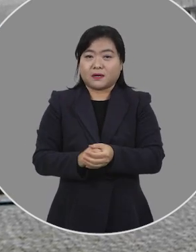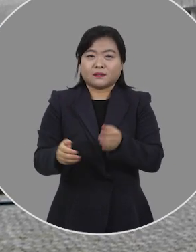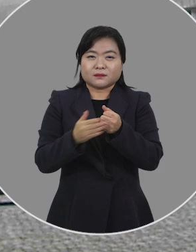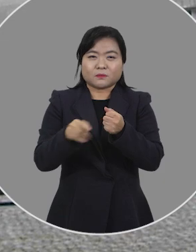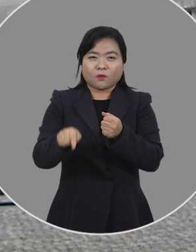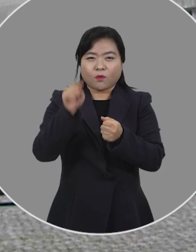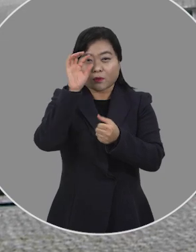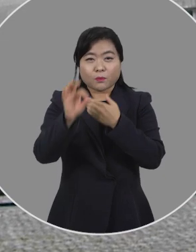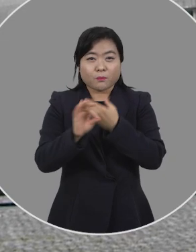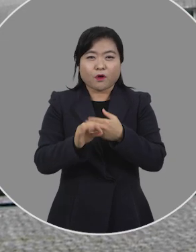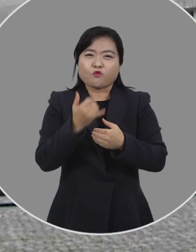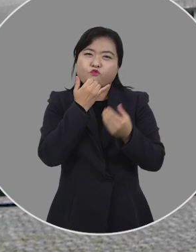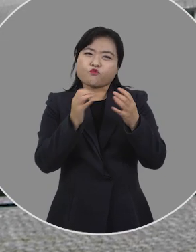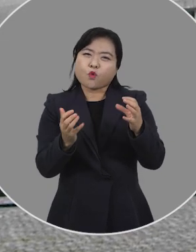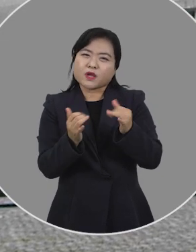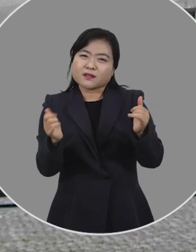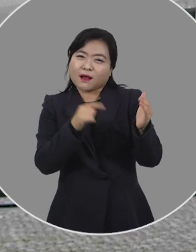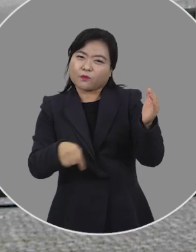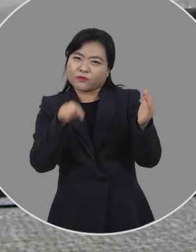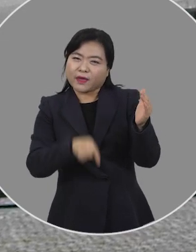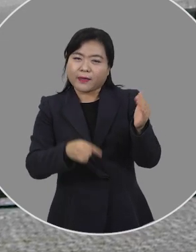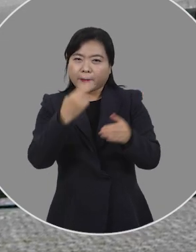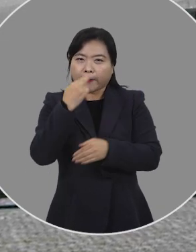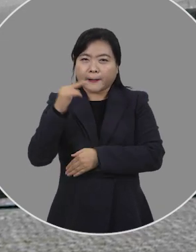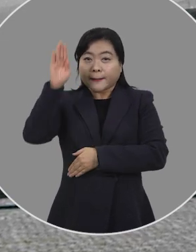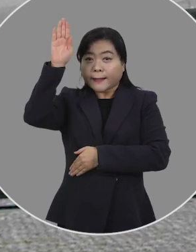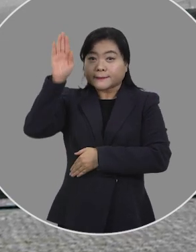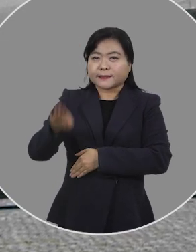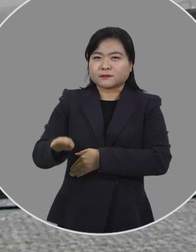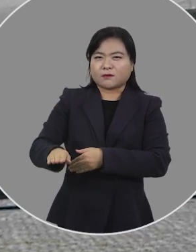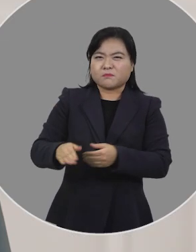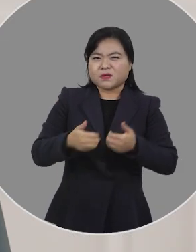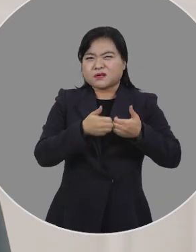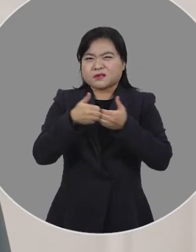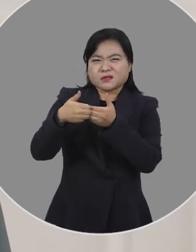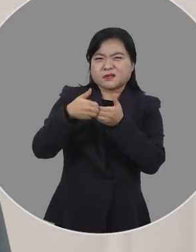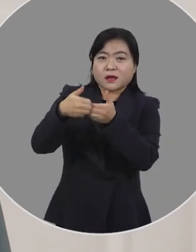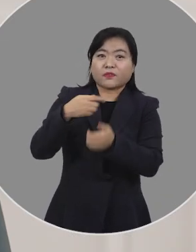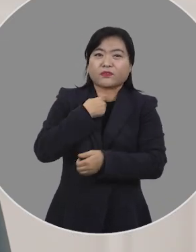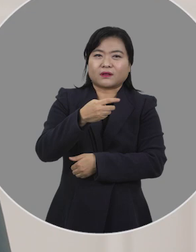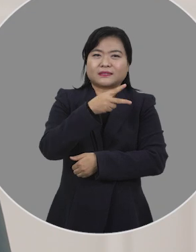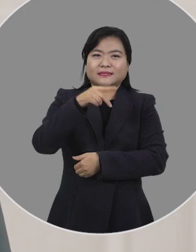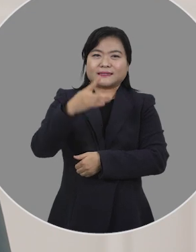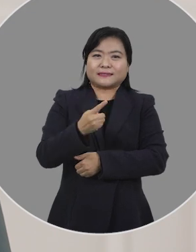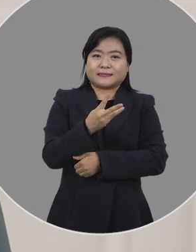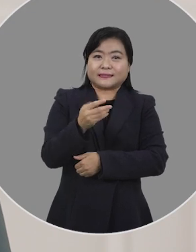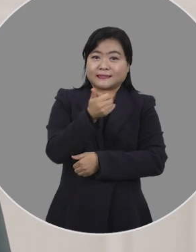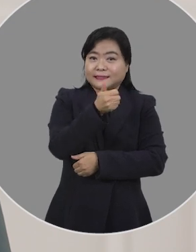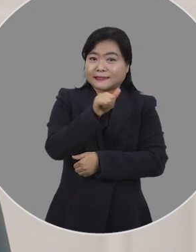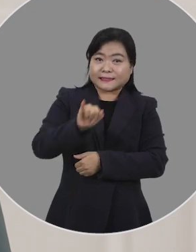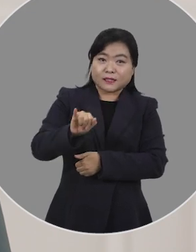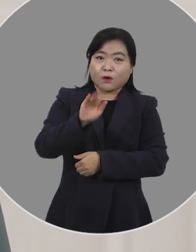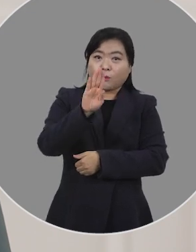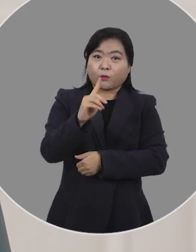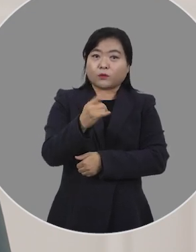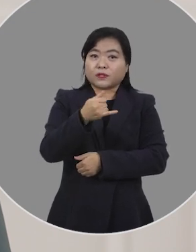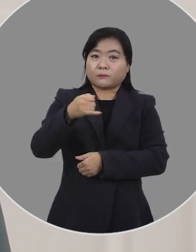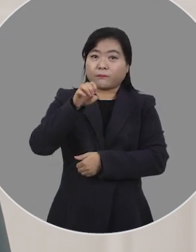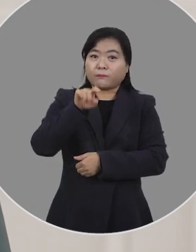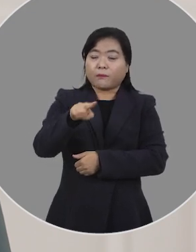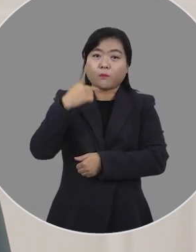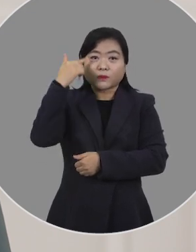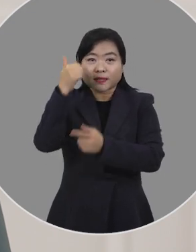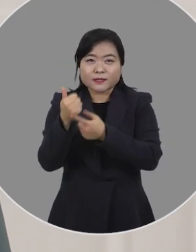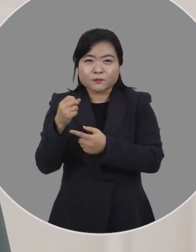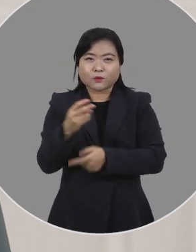여기에 보면 독일인들 가운데 나치 치하에서 저항했던 디트리히 보네퍼 목사님 또는